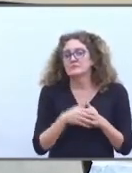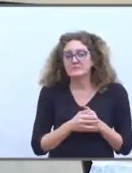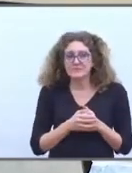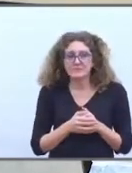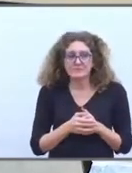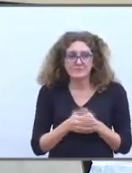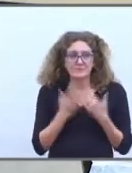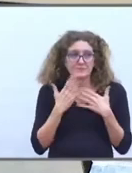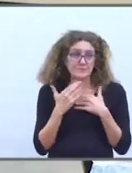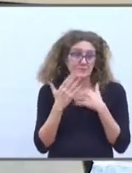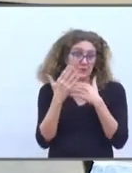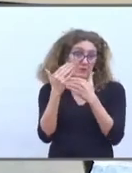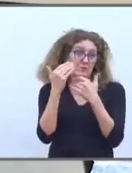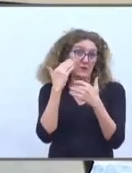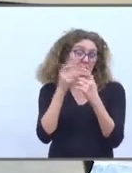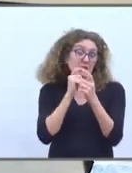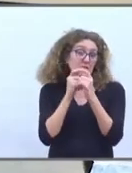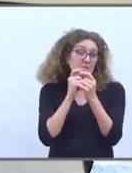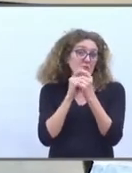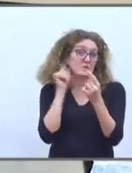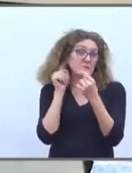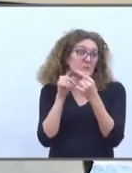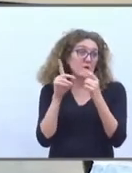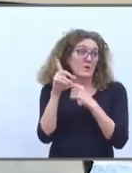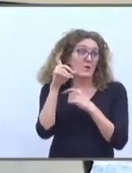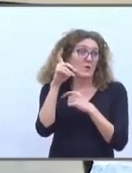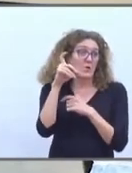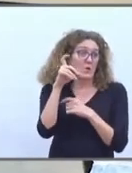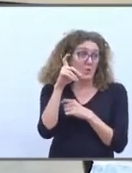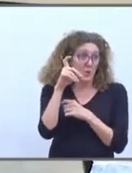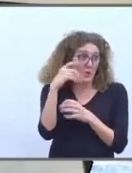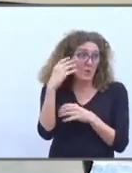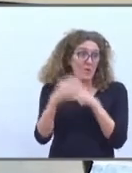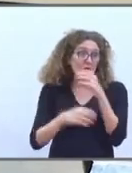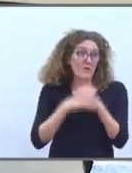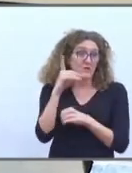abordera les questions de l'eau et de l'assainissement, nous serons un peu plus haut dans l'ordre du jour pour pouvoir avoir le temps de le développer.